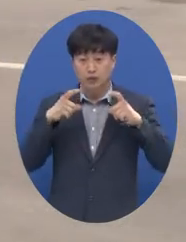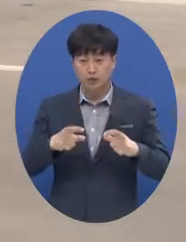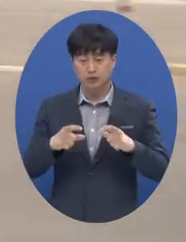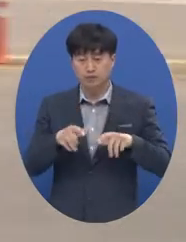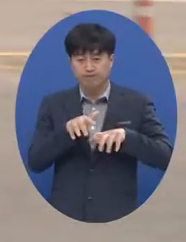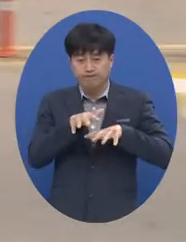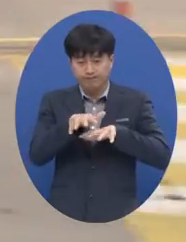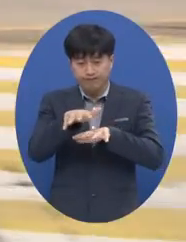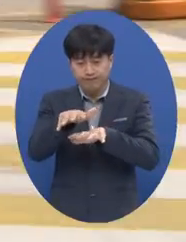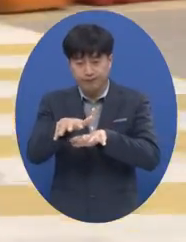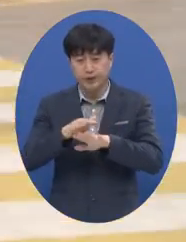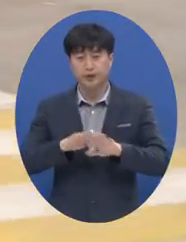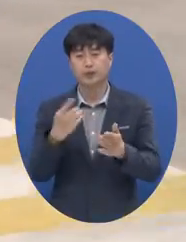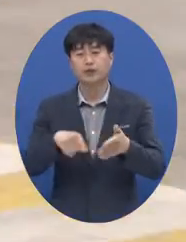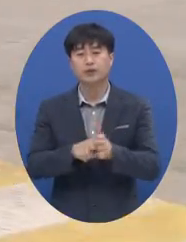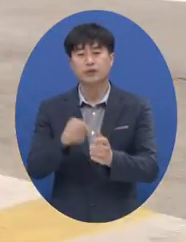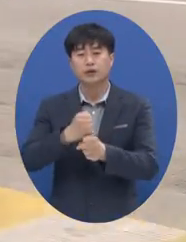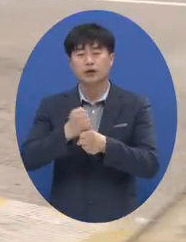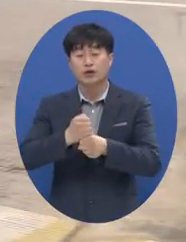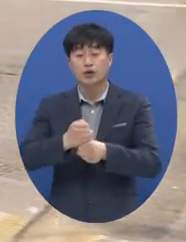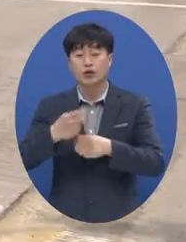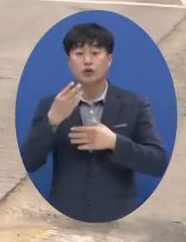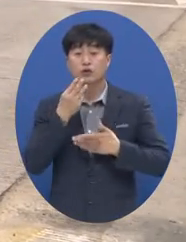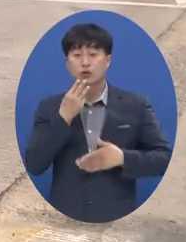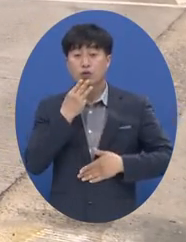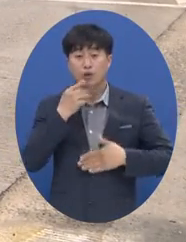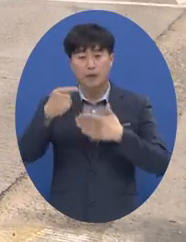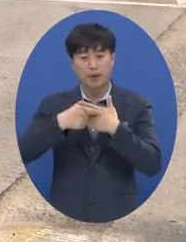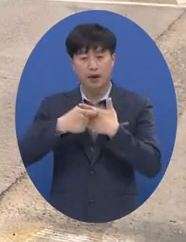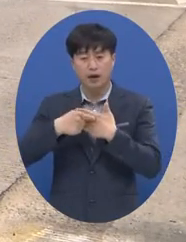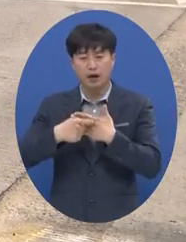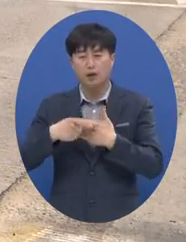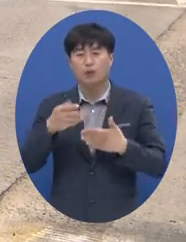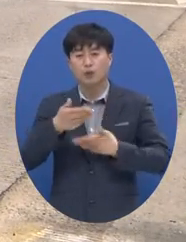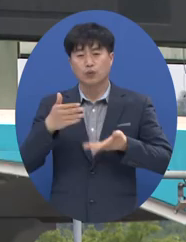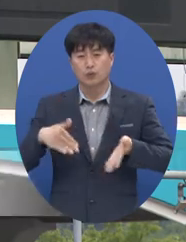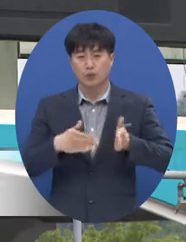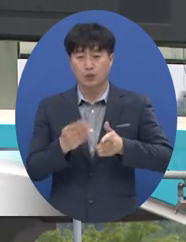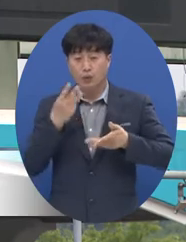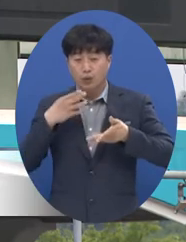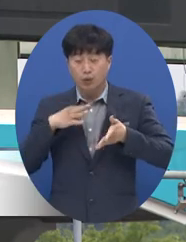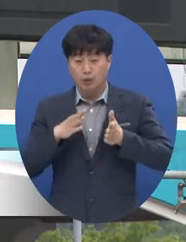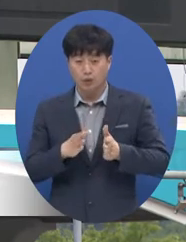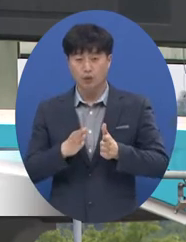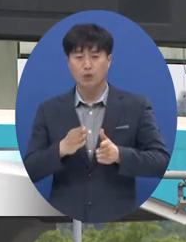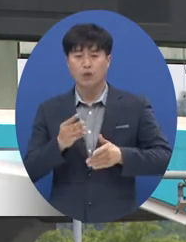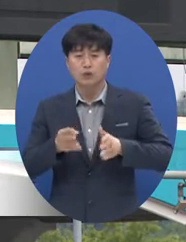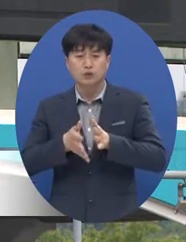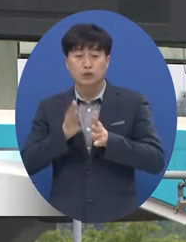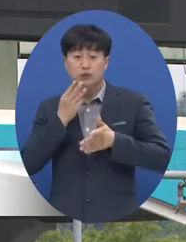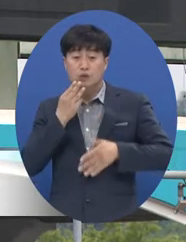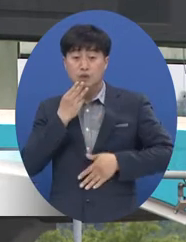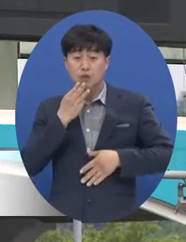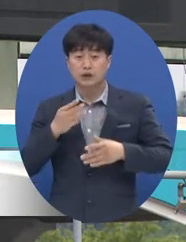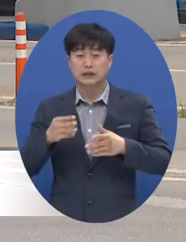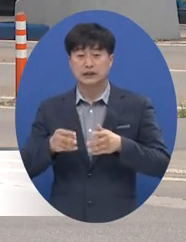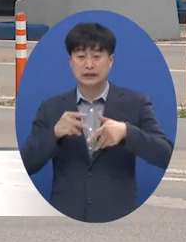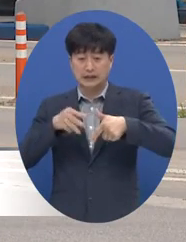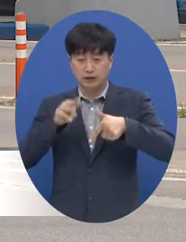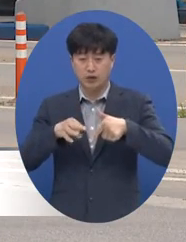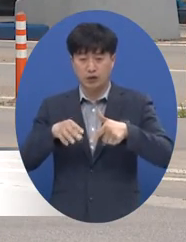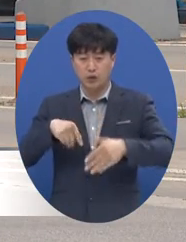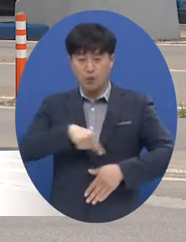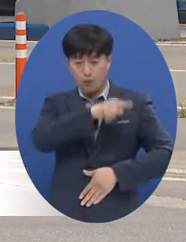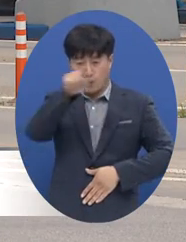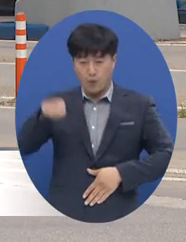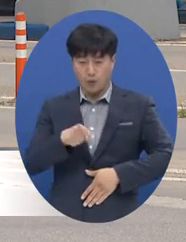수도권 교통정체를 해소하기 위해 만들어진 서울 외곽순환 고속도로. 경기도와 서울시 인천시 등 세 광역시자체를 원형으로